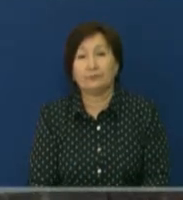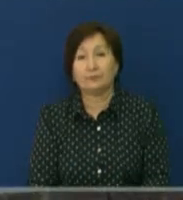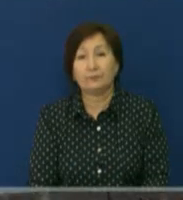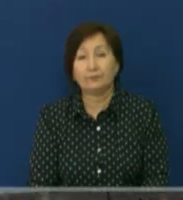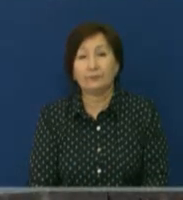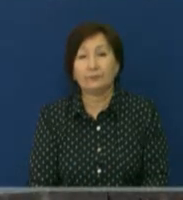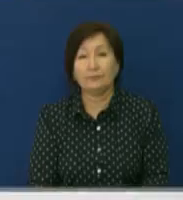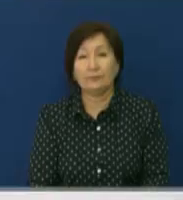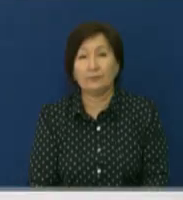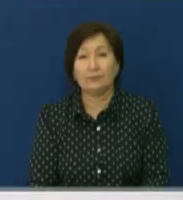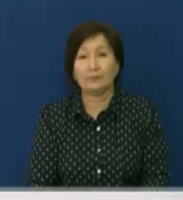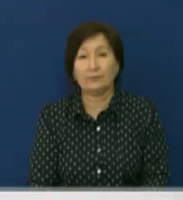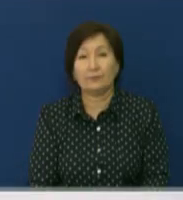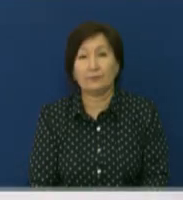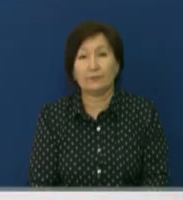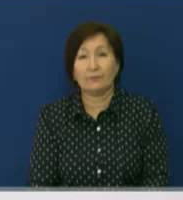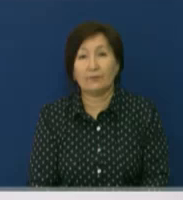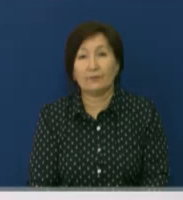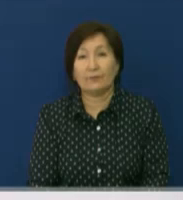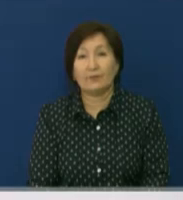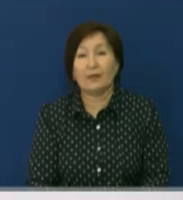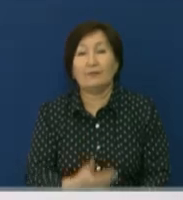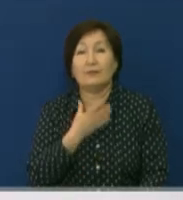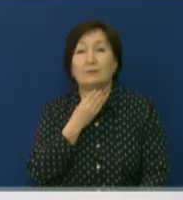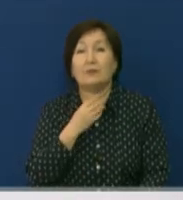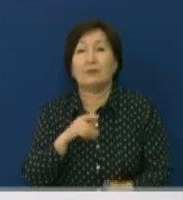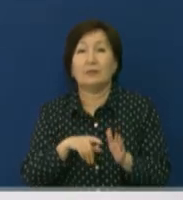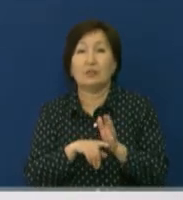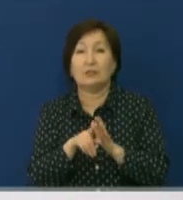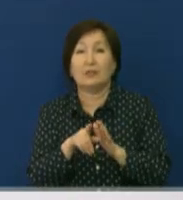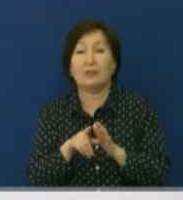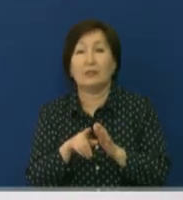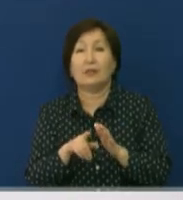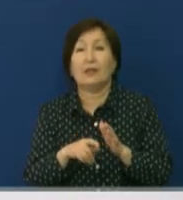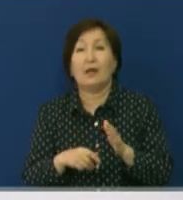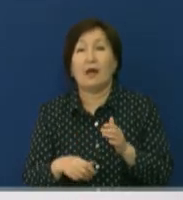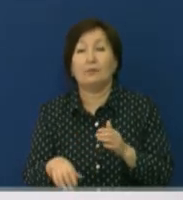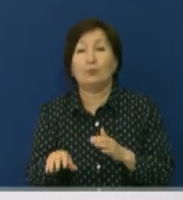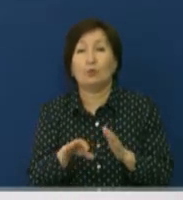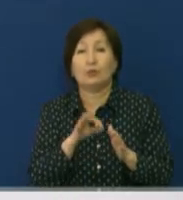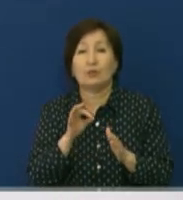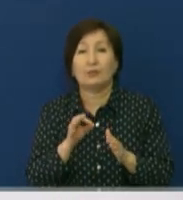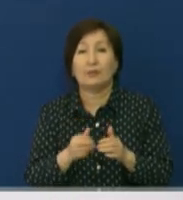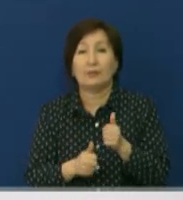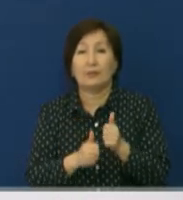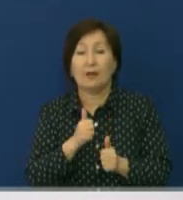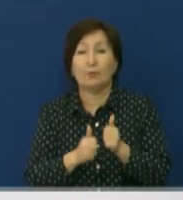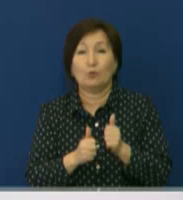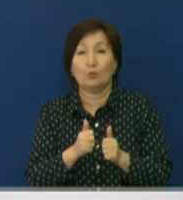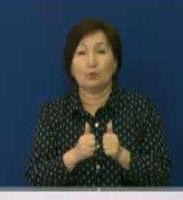телеканал семей семей стартовал областной отборочный этап конкурса worldskills в январе